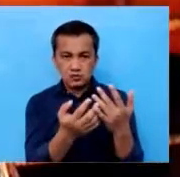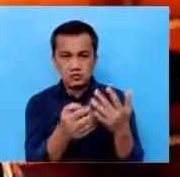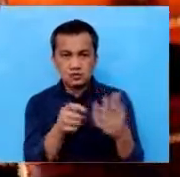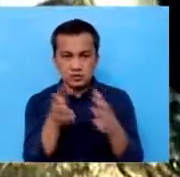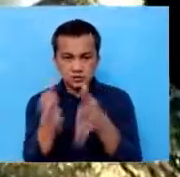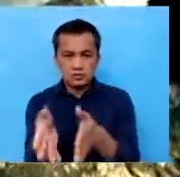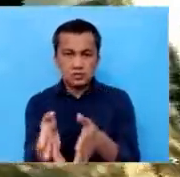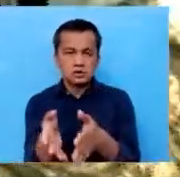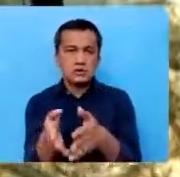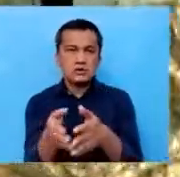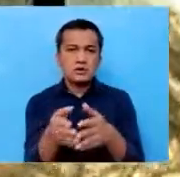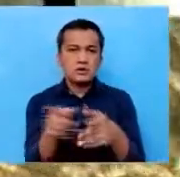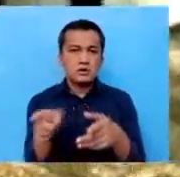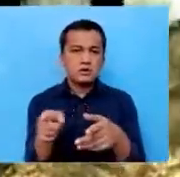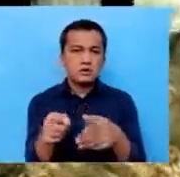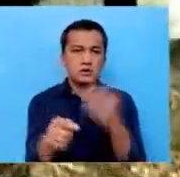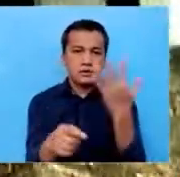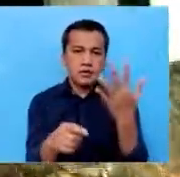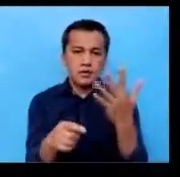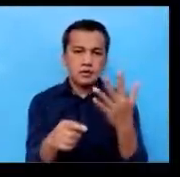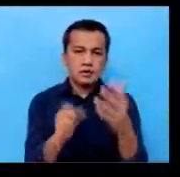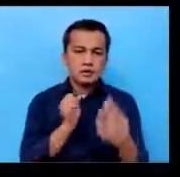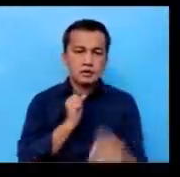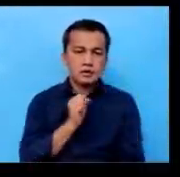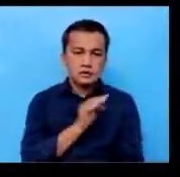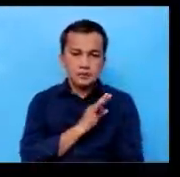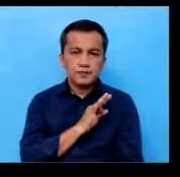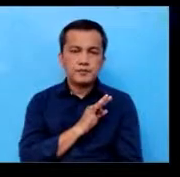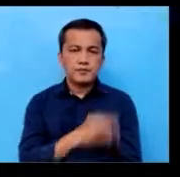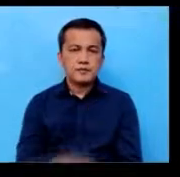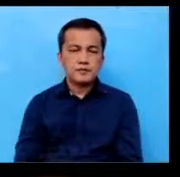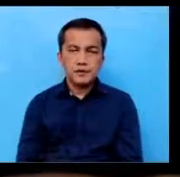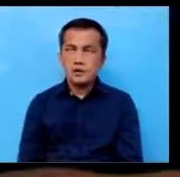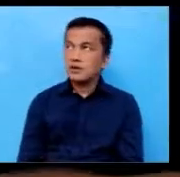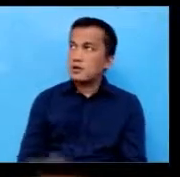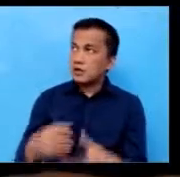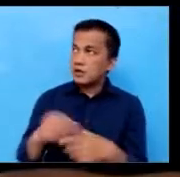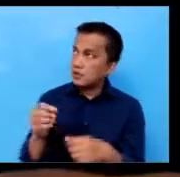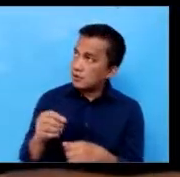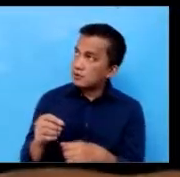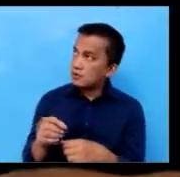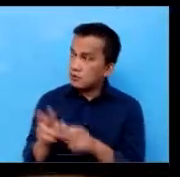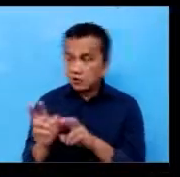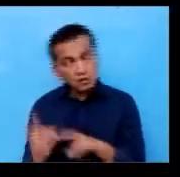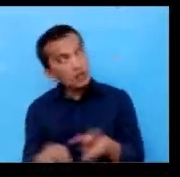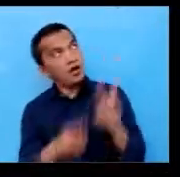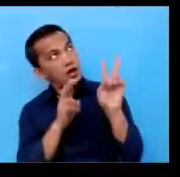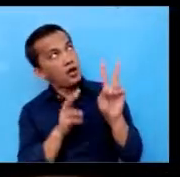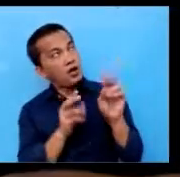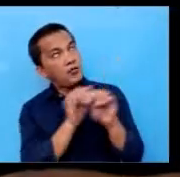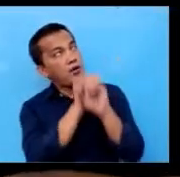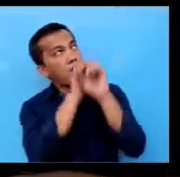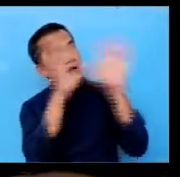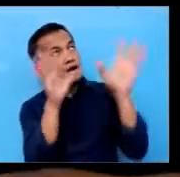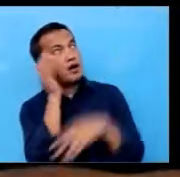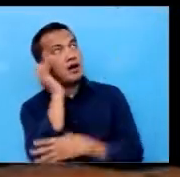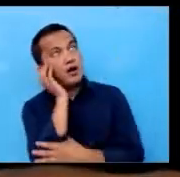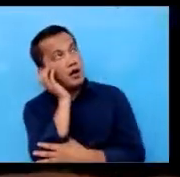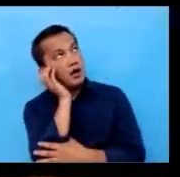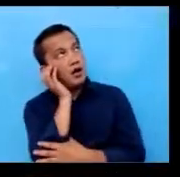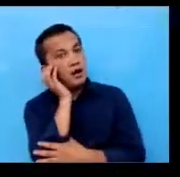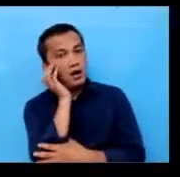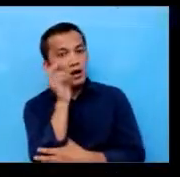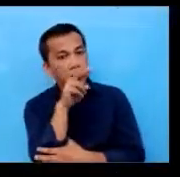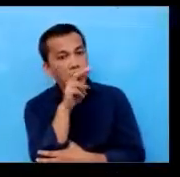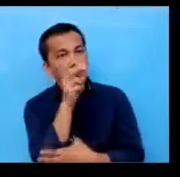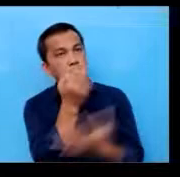ng bodega ang limang empleyado. Paglabas ko po, nakita ko pagtaas ko po kasi maliwanag sa taas na eh. Pag tingala ko po, maano na po